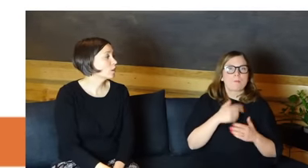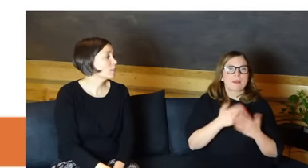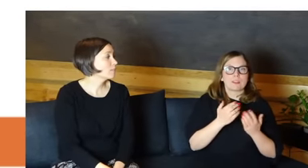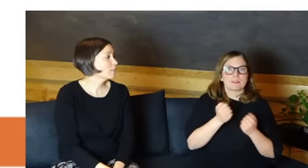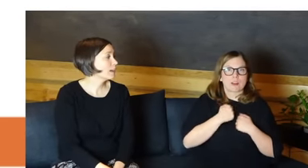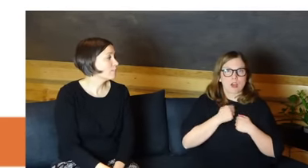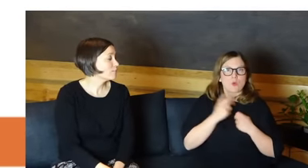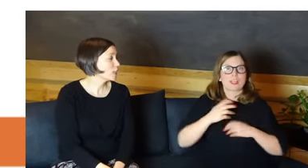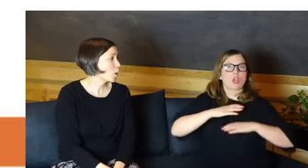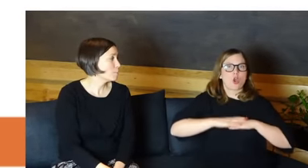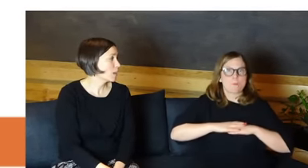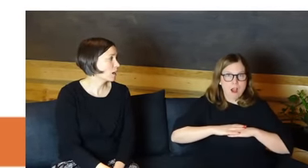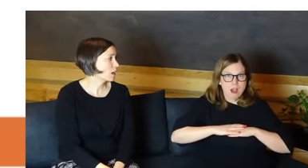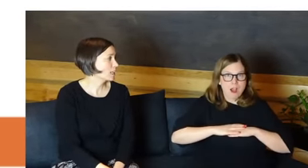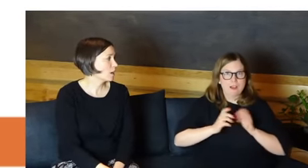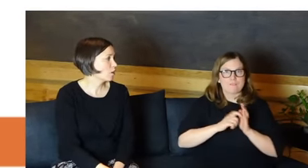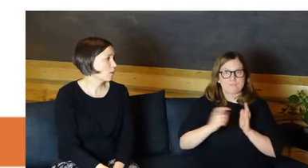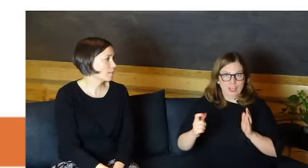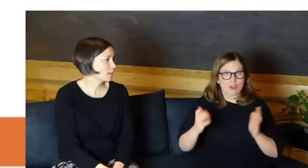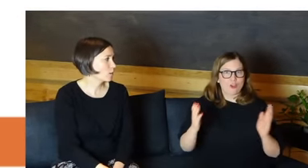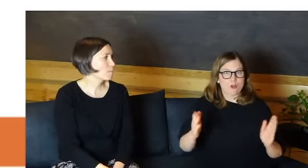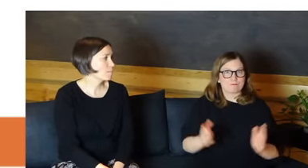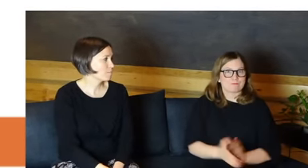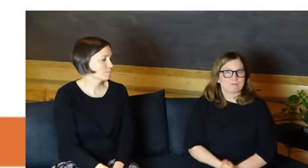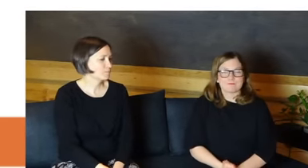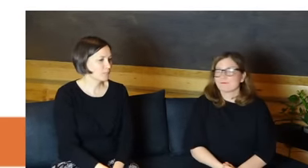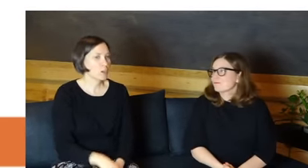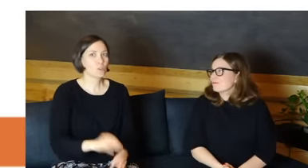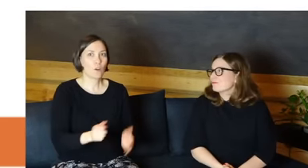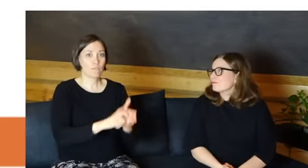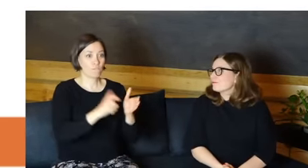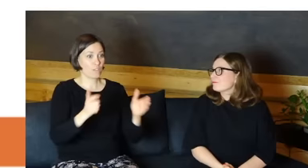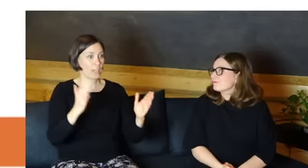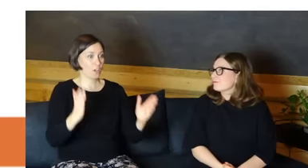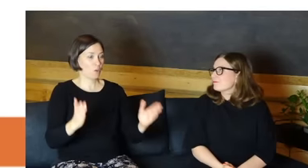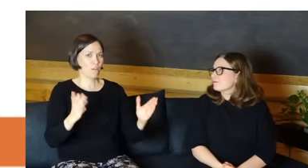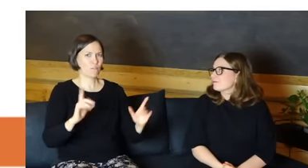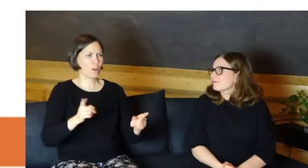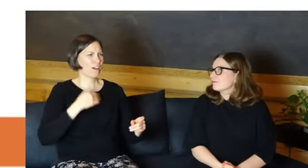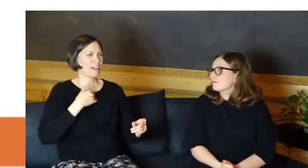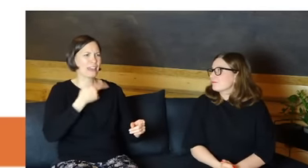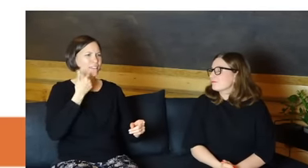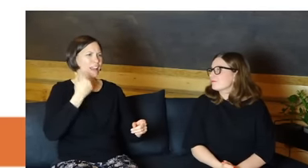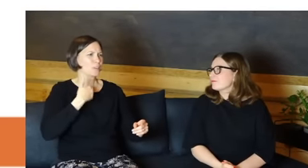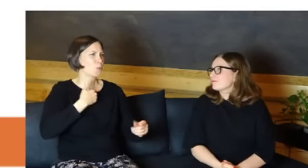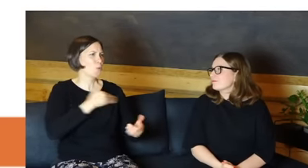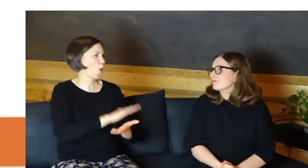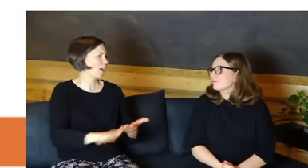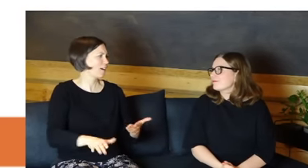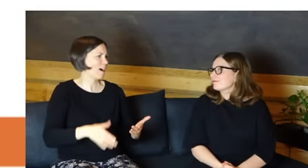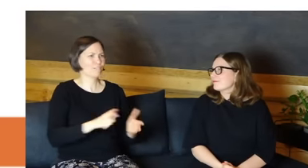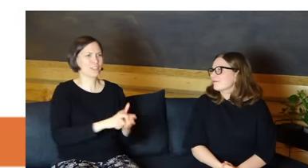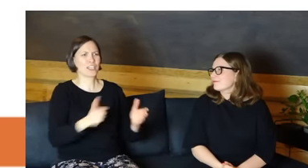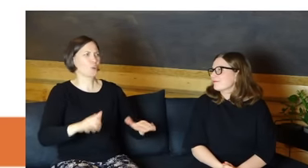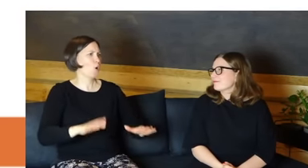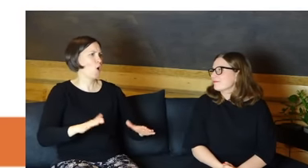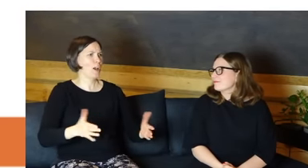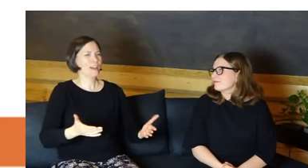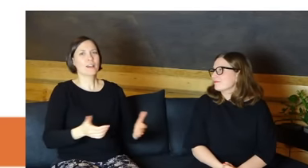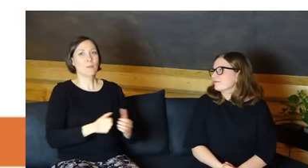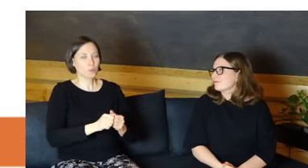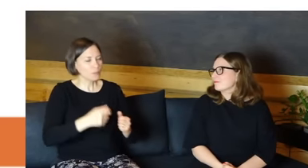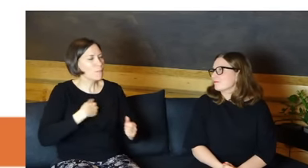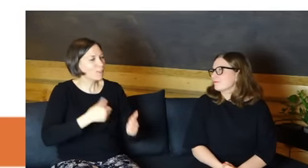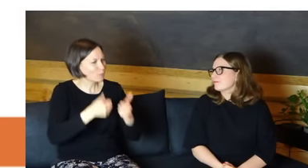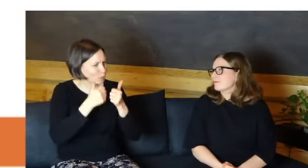tuosta kausiluonteesta tämä homma, että viikonloma ei kyllä tuntuisi oikein missään. Eikö? Ei, mutta kyllä mä